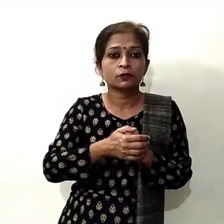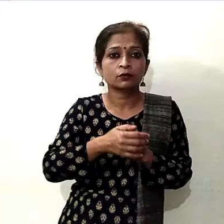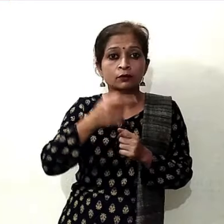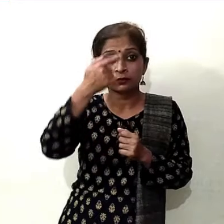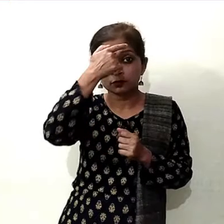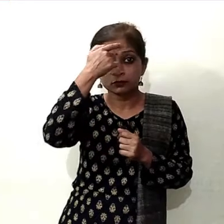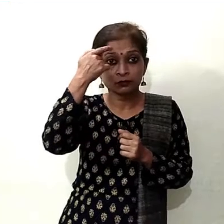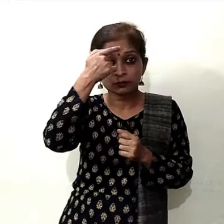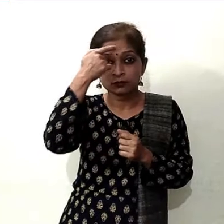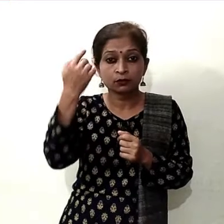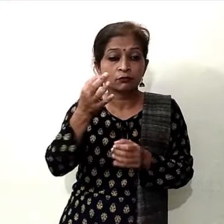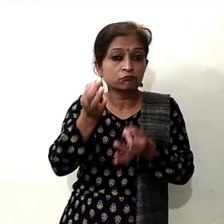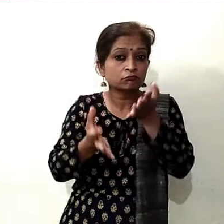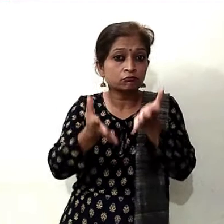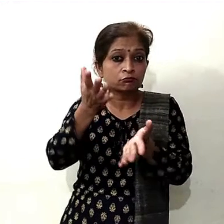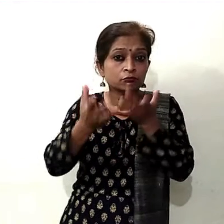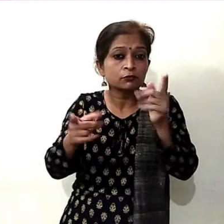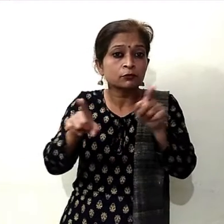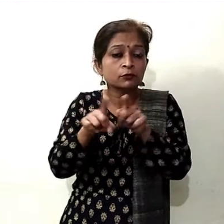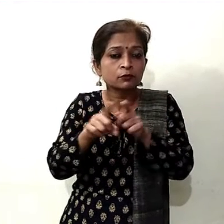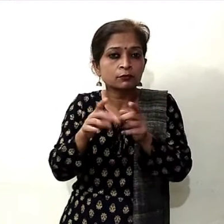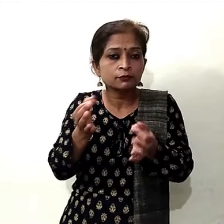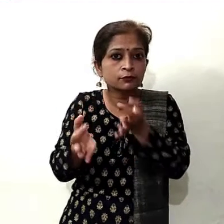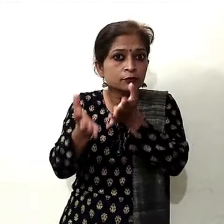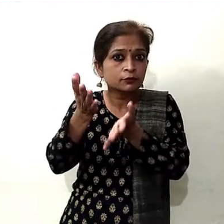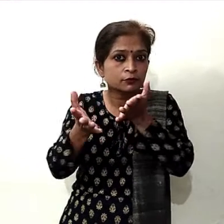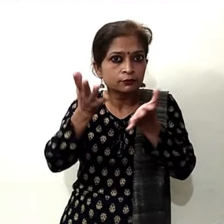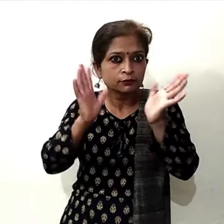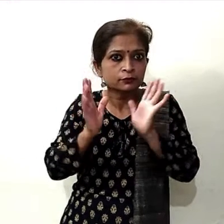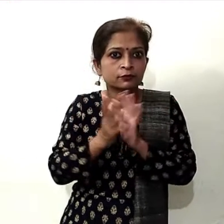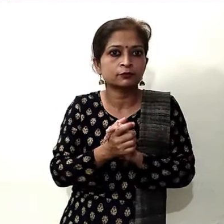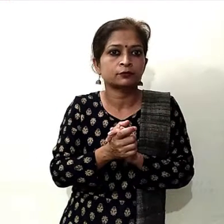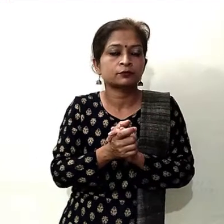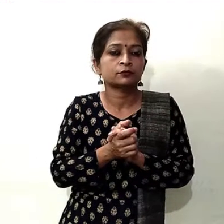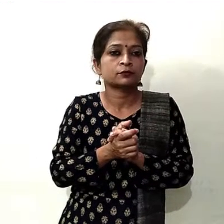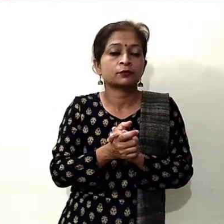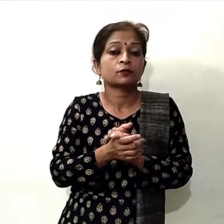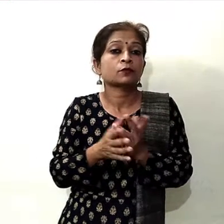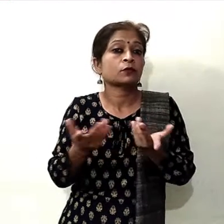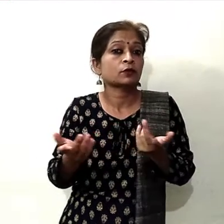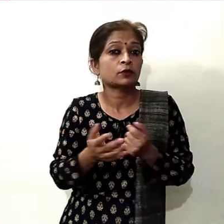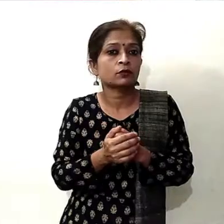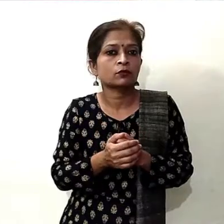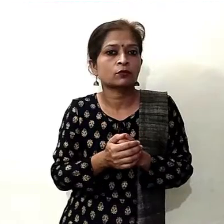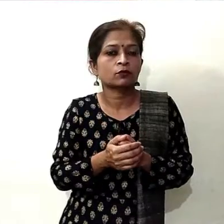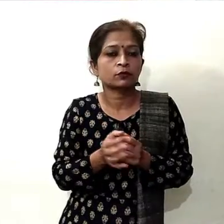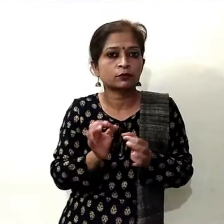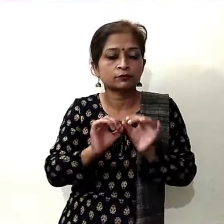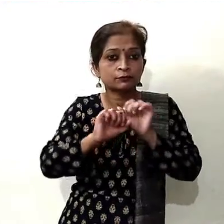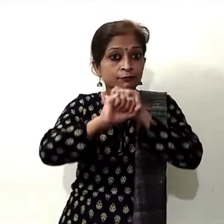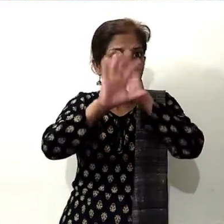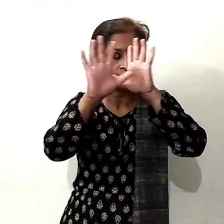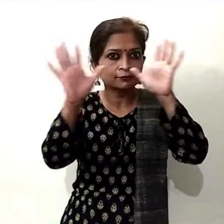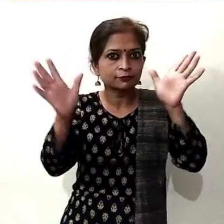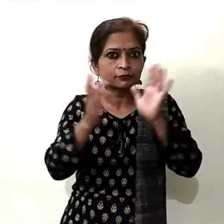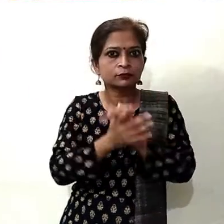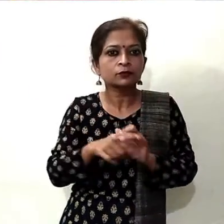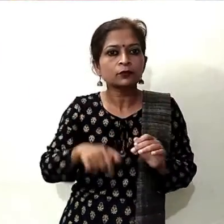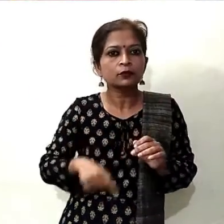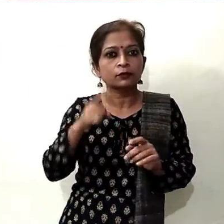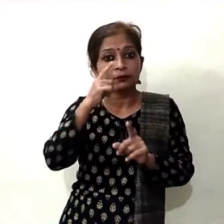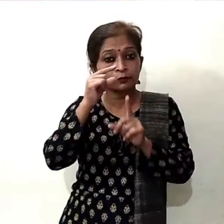पट्ट एक आग की तरह धग धग धग धग गरम जलता है और दीप्तिमान है जो। तो माँ